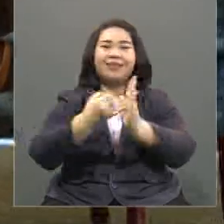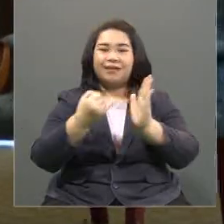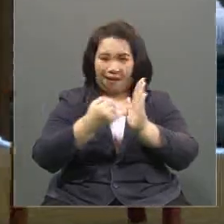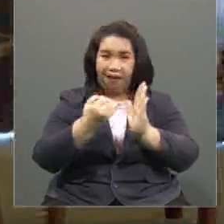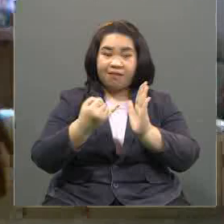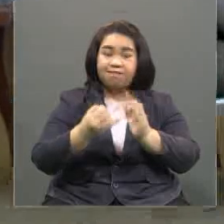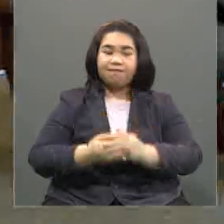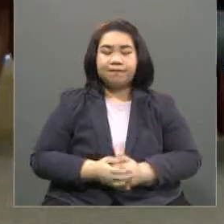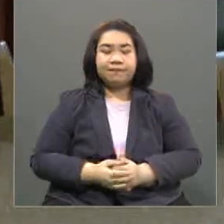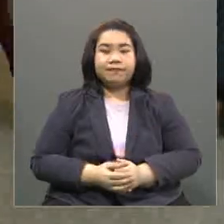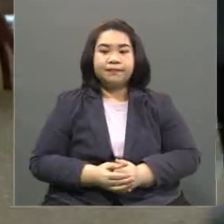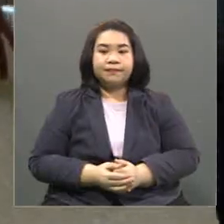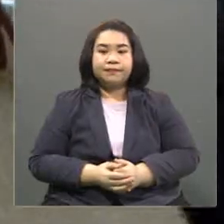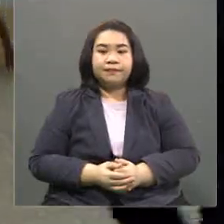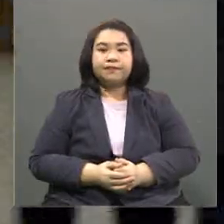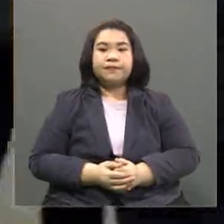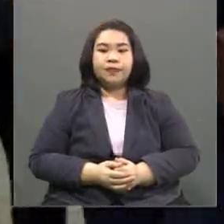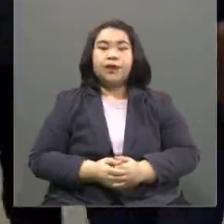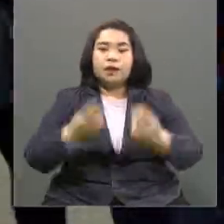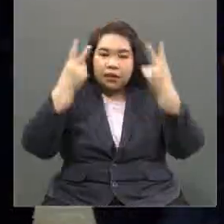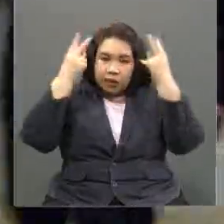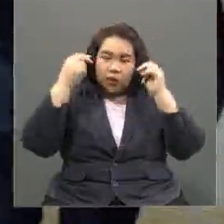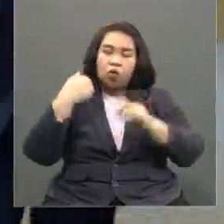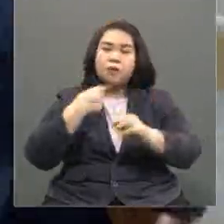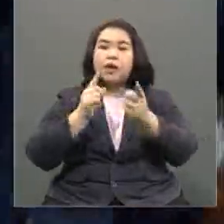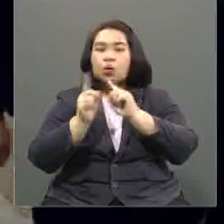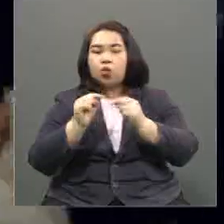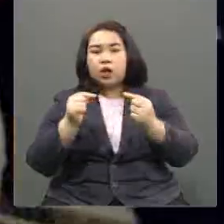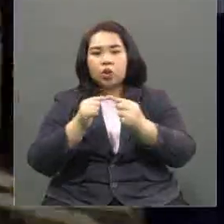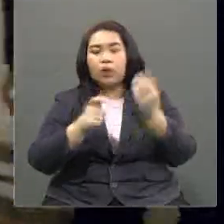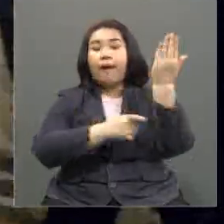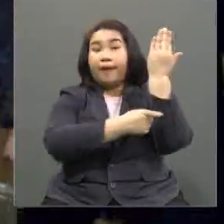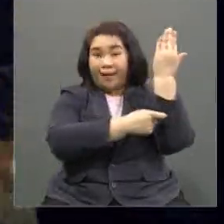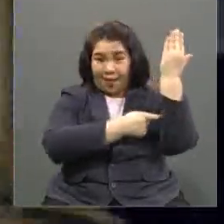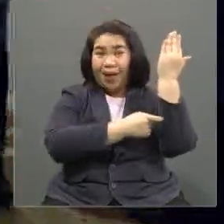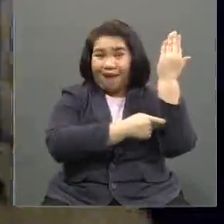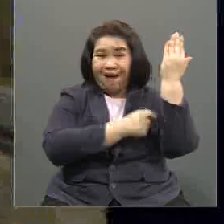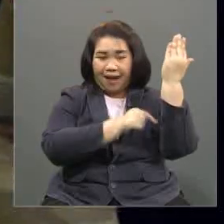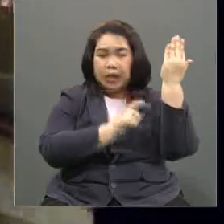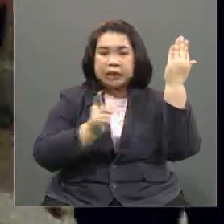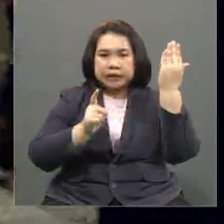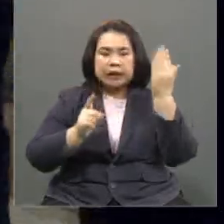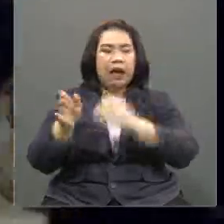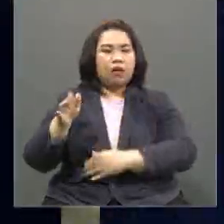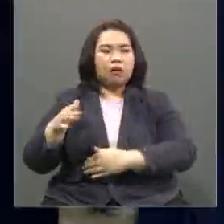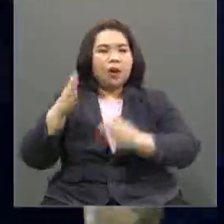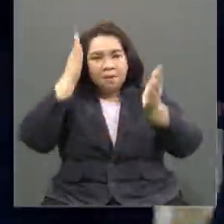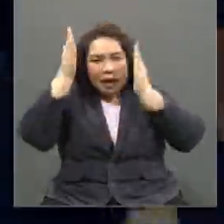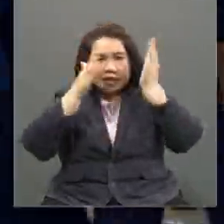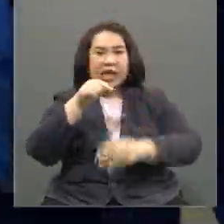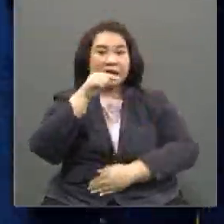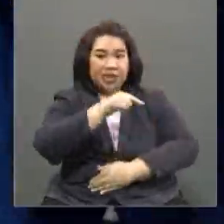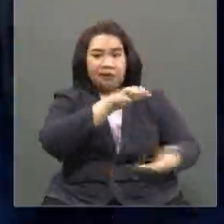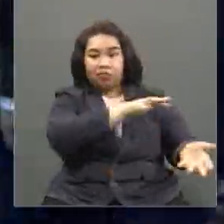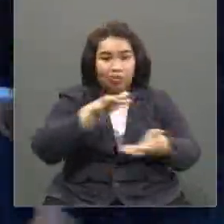มากยิ่งขึ้นนะคะซึ่งนายกรัฐมนตรีก็ยังได้พูดคุยถึงเรื่องของยางพาราที่มาเลเซียเนี่ยนำเข้าเป็นจำนวนมากเนื่องจาก